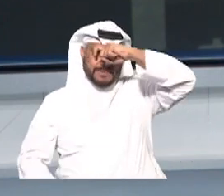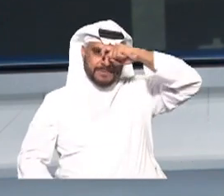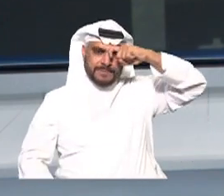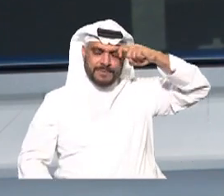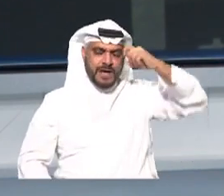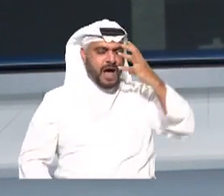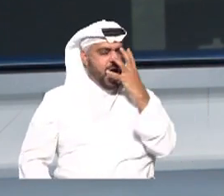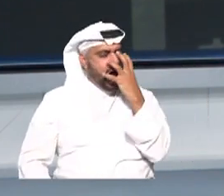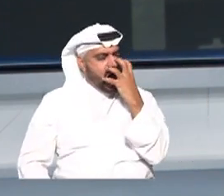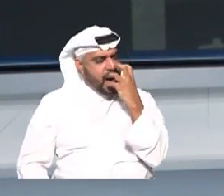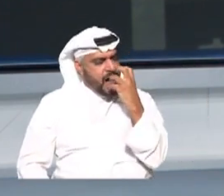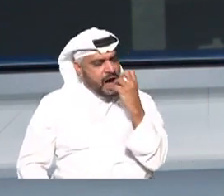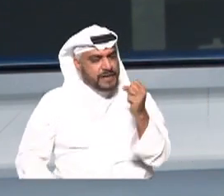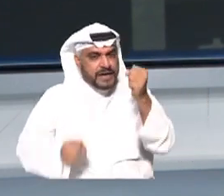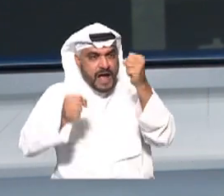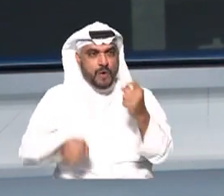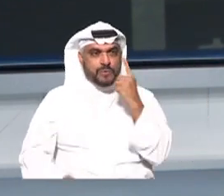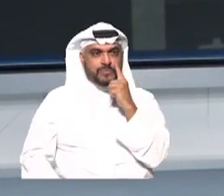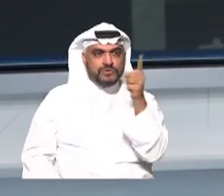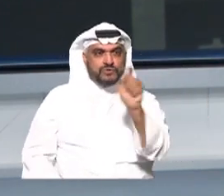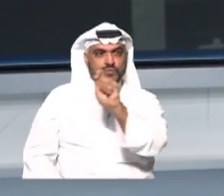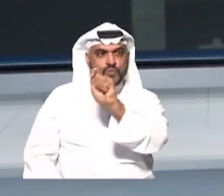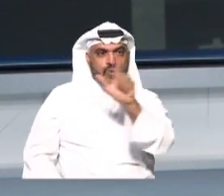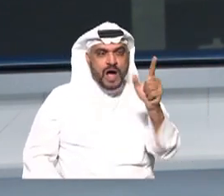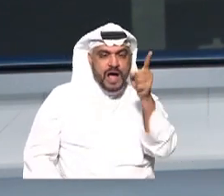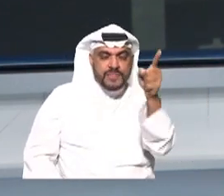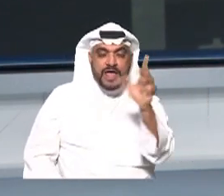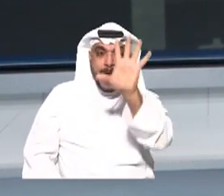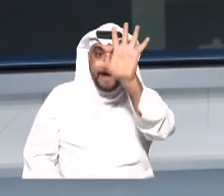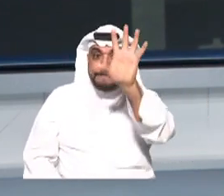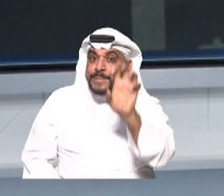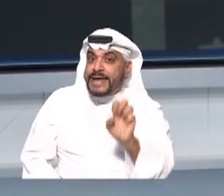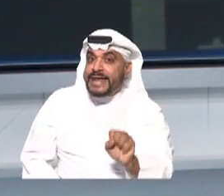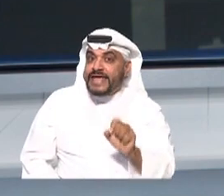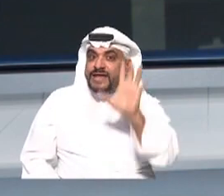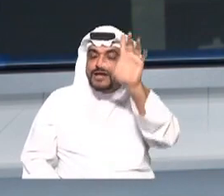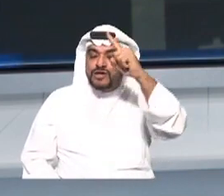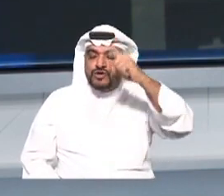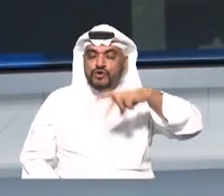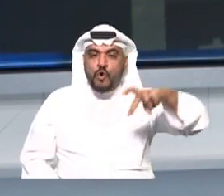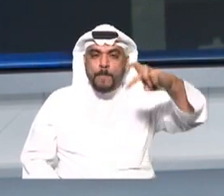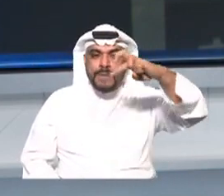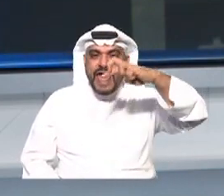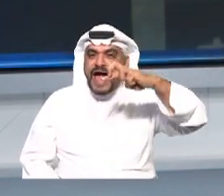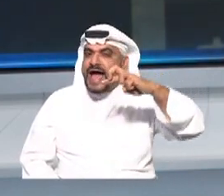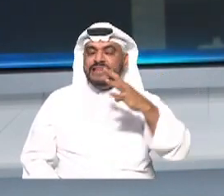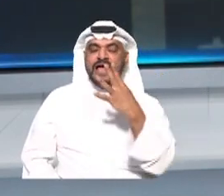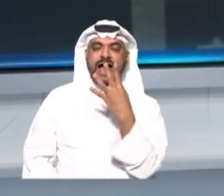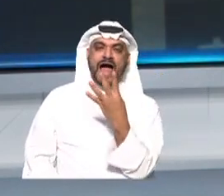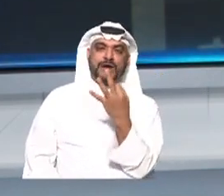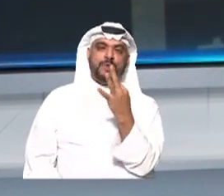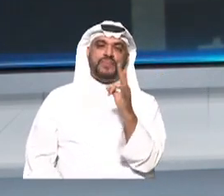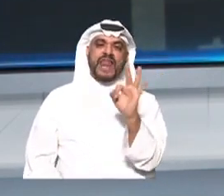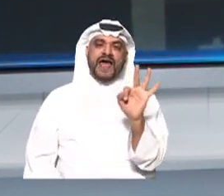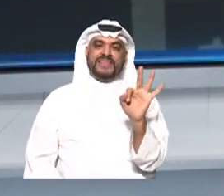فرص الأمطار واردة بفعل الارتفاع في نسب الرطوبة على بعض المناطق. هواء شمالي غربي